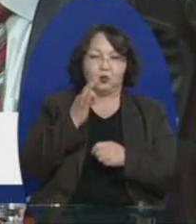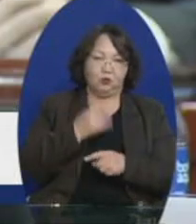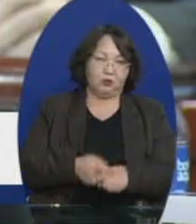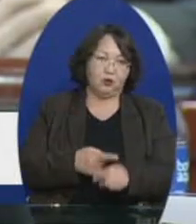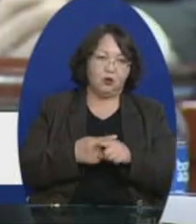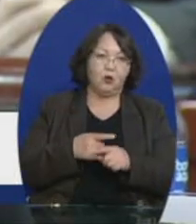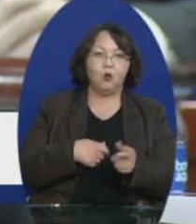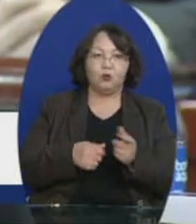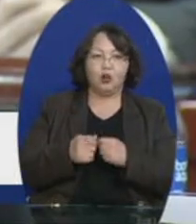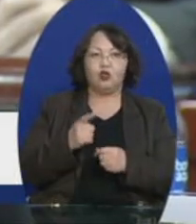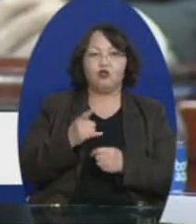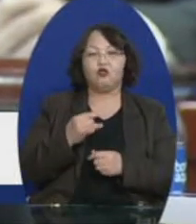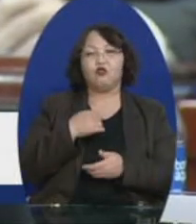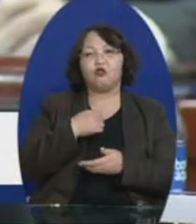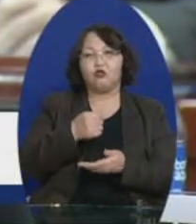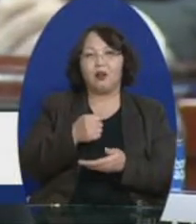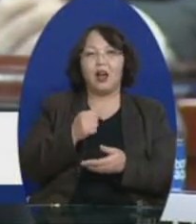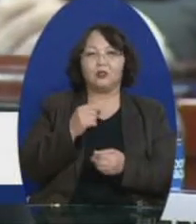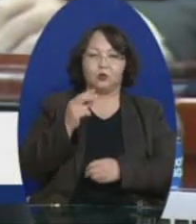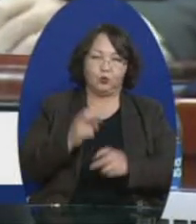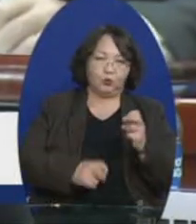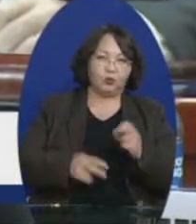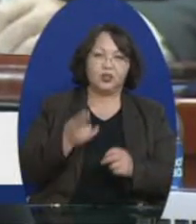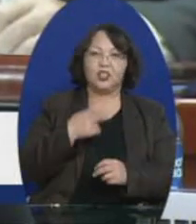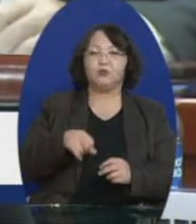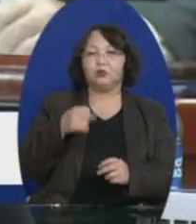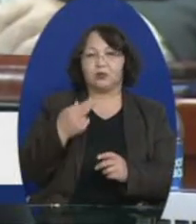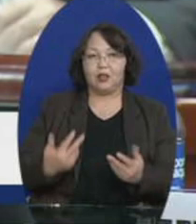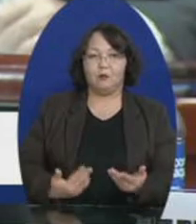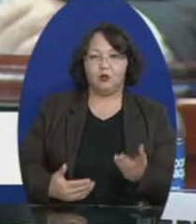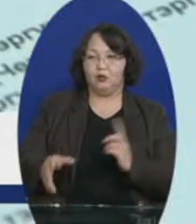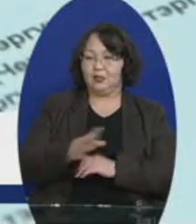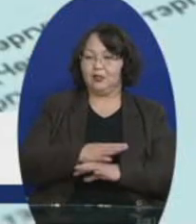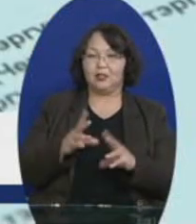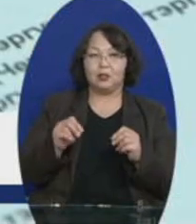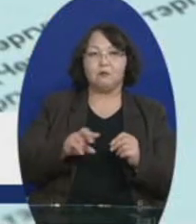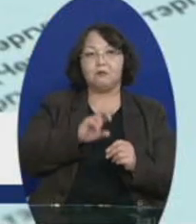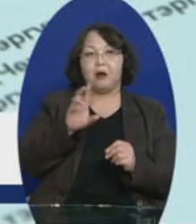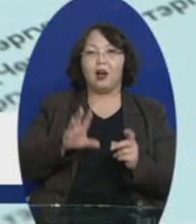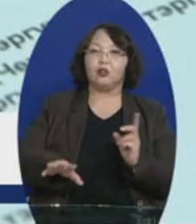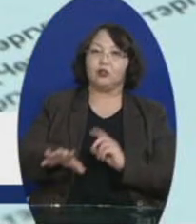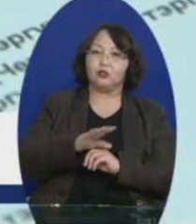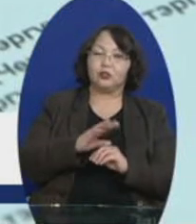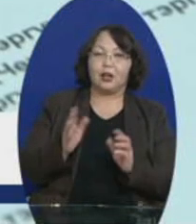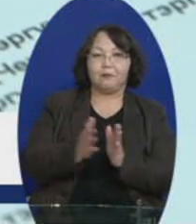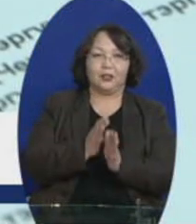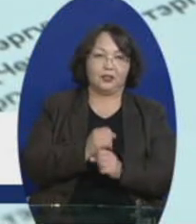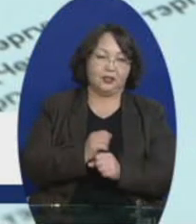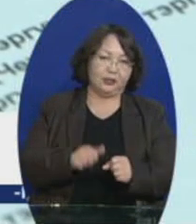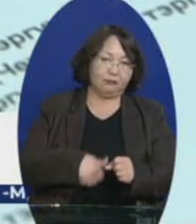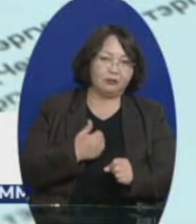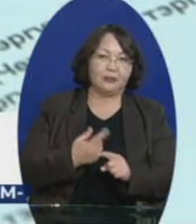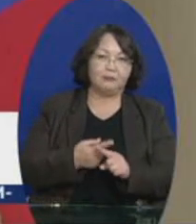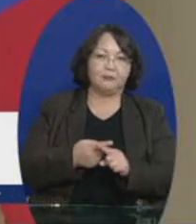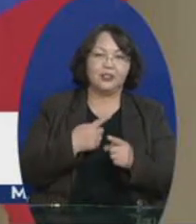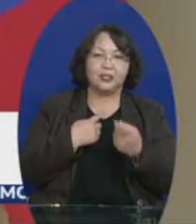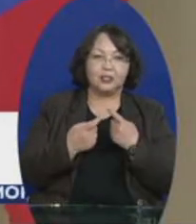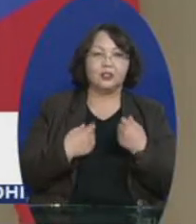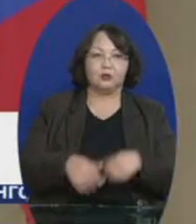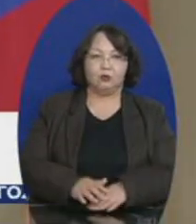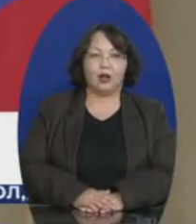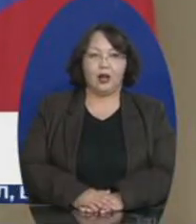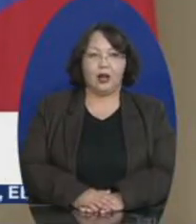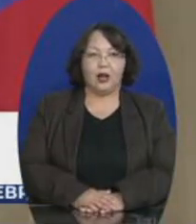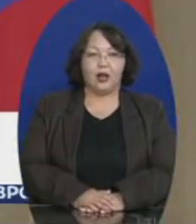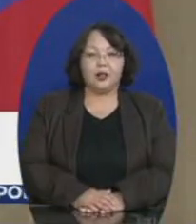аж үйлдвэр, дэд бүтэц, байгаль орчин, хөдөө аж ахуйн салбарт хамтын ажиллагааг эрчимжүүлэх зэрэг өргөн асуудлаар ярилцсан юм а. Ирэх